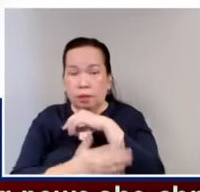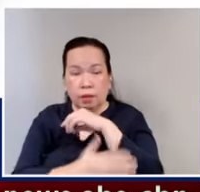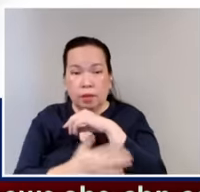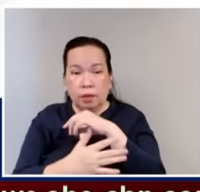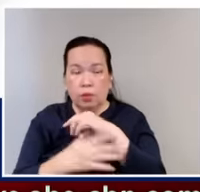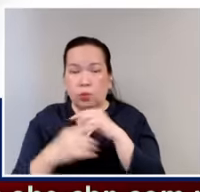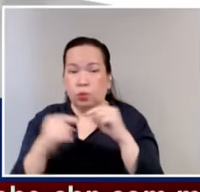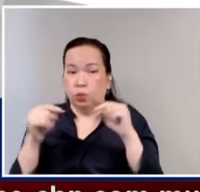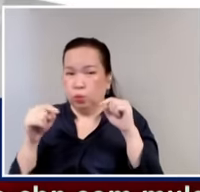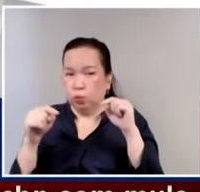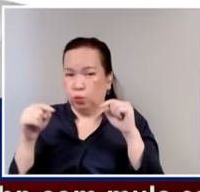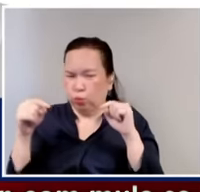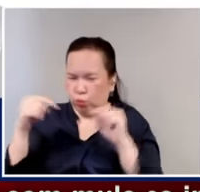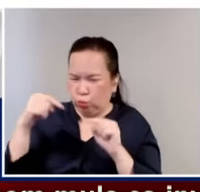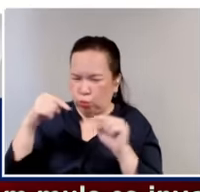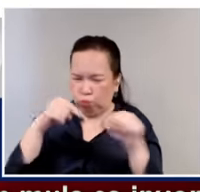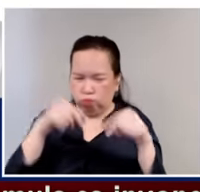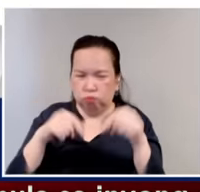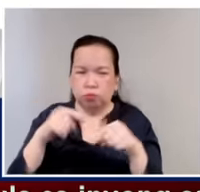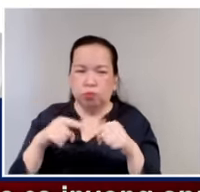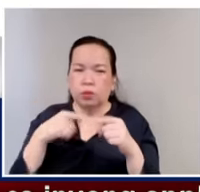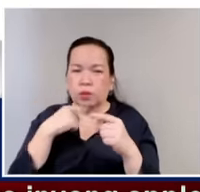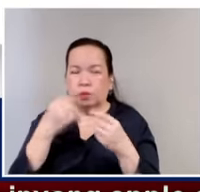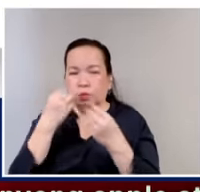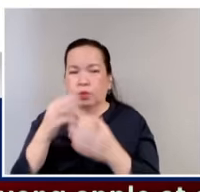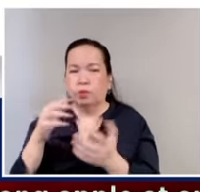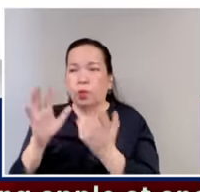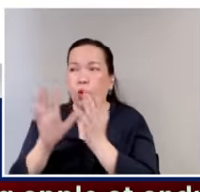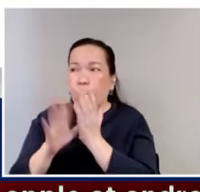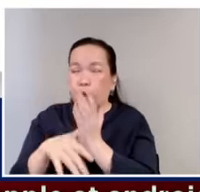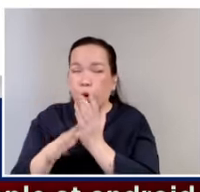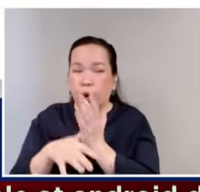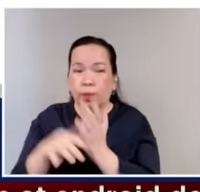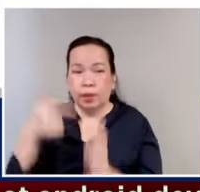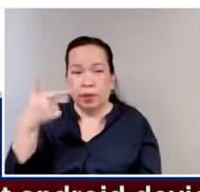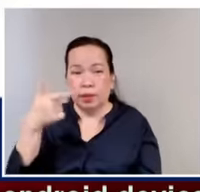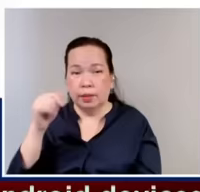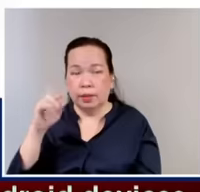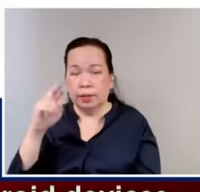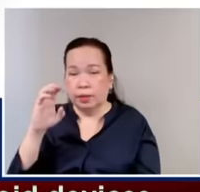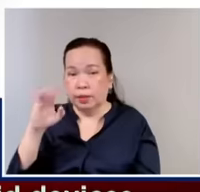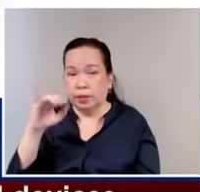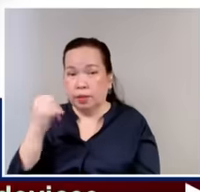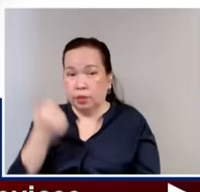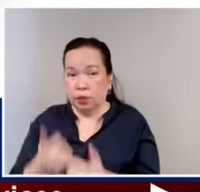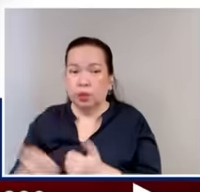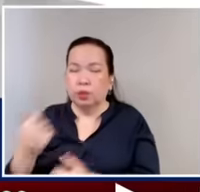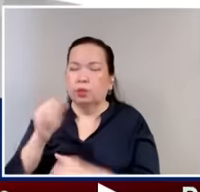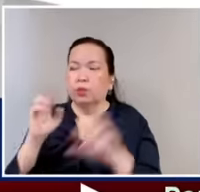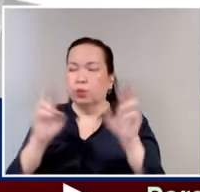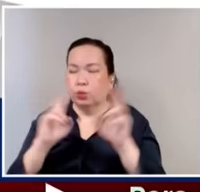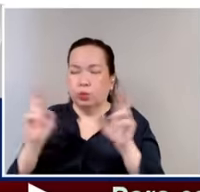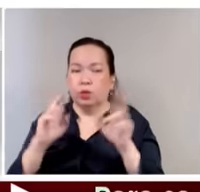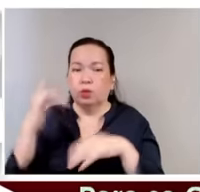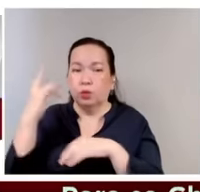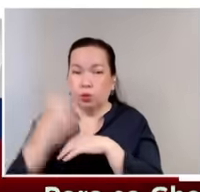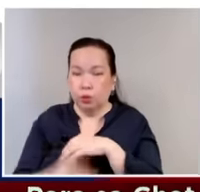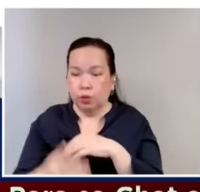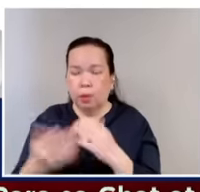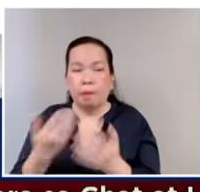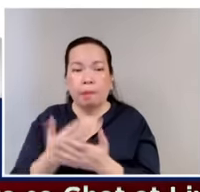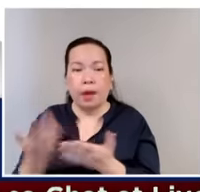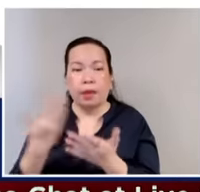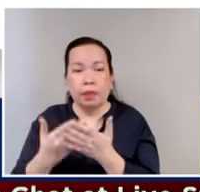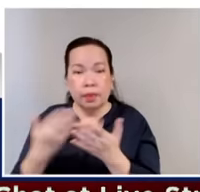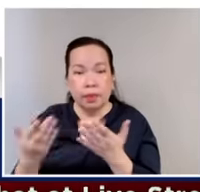Samantala, ipinahayag ni Commission on Elections Chairman George Garcia na maaga ang kanilang paghanda at pagbili ng mga gamit para sa